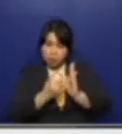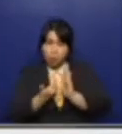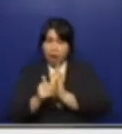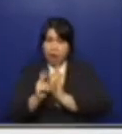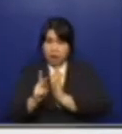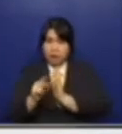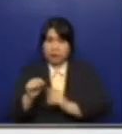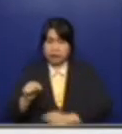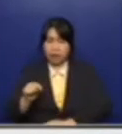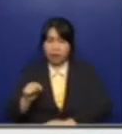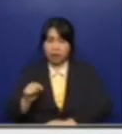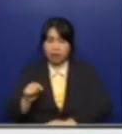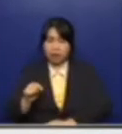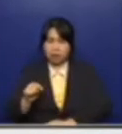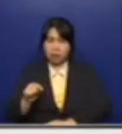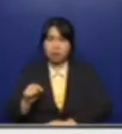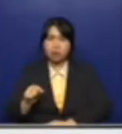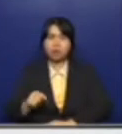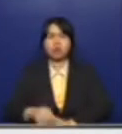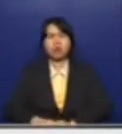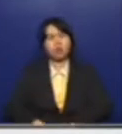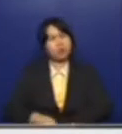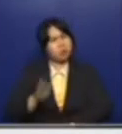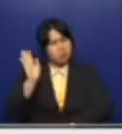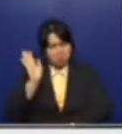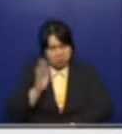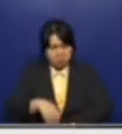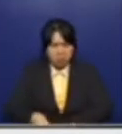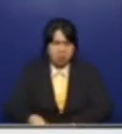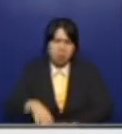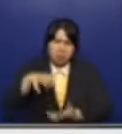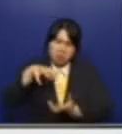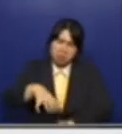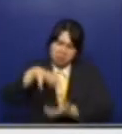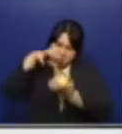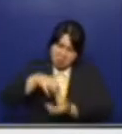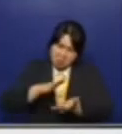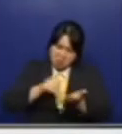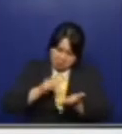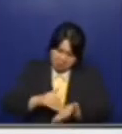ธุ์เนี่ยบ่อนเปิดทุกหมู่บ้านทุกตำบล